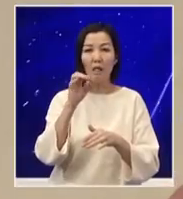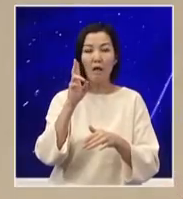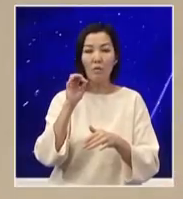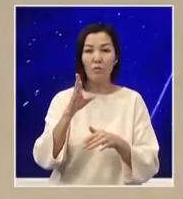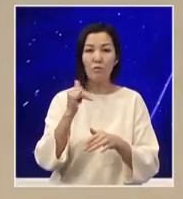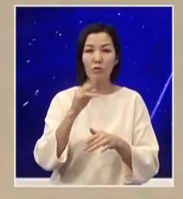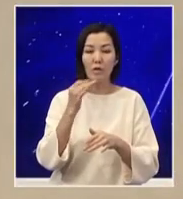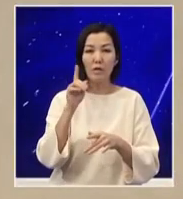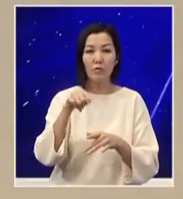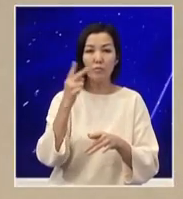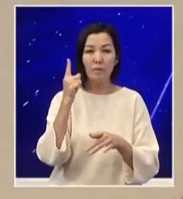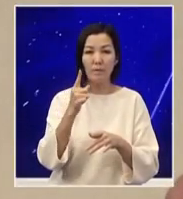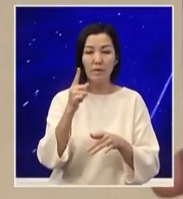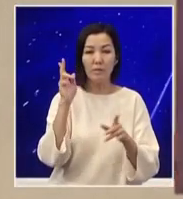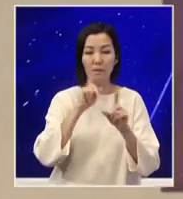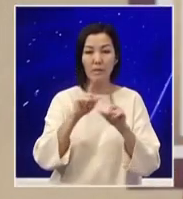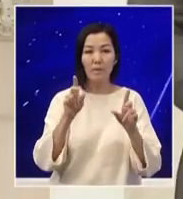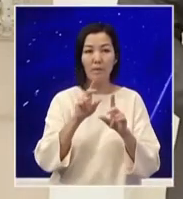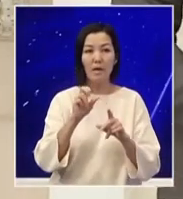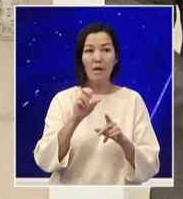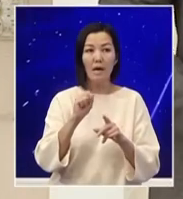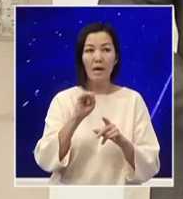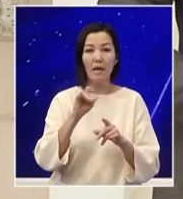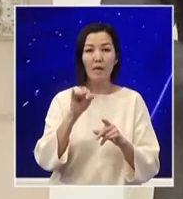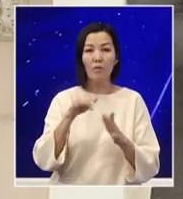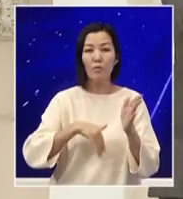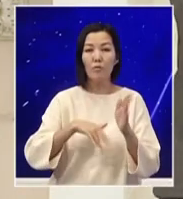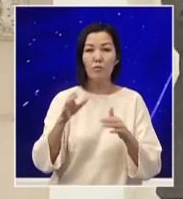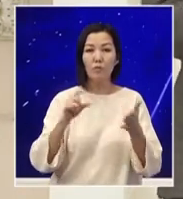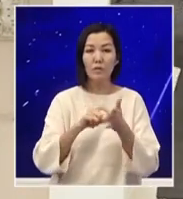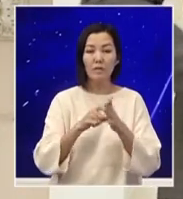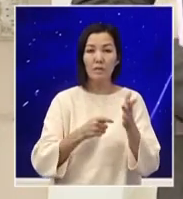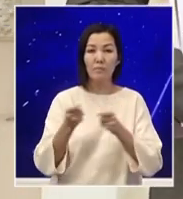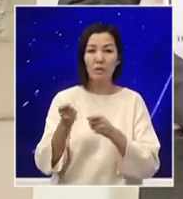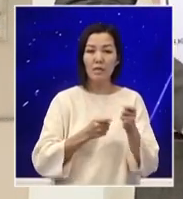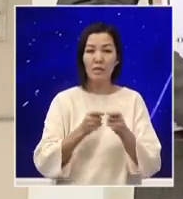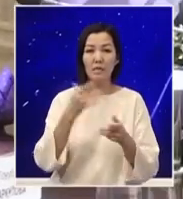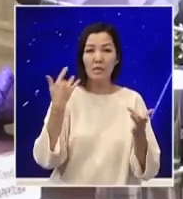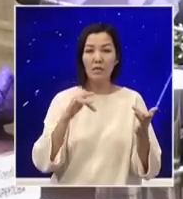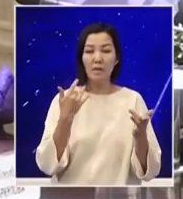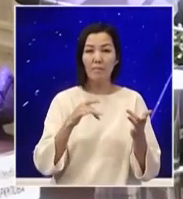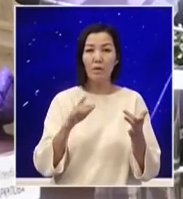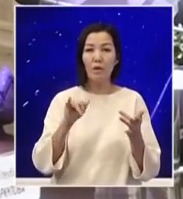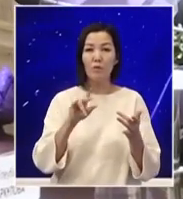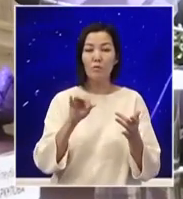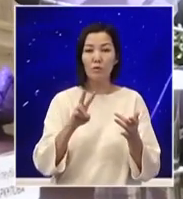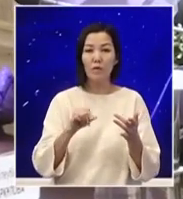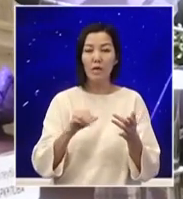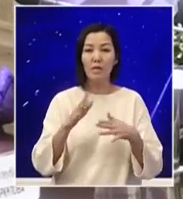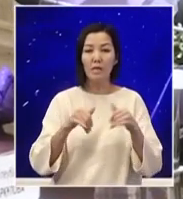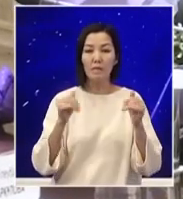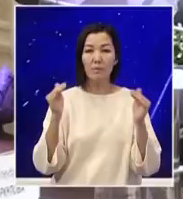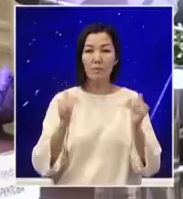Үшарал нөмір 1-ші орта мектептің мұғалімі Ахметова Айгүл үздік сынып жетекшісі. Ал Жамбыл атындағы Ұзынағаш кәсіптік колледжі